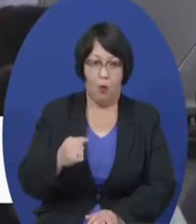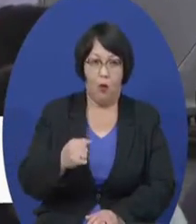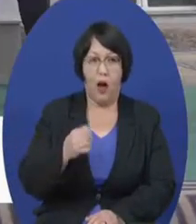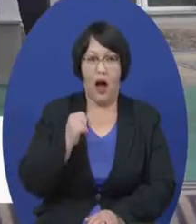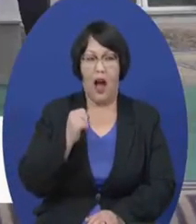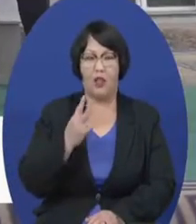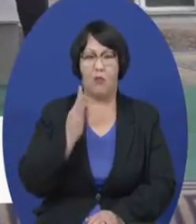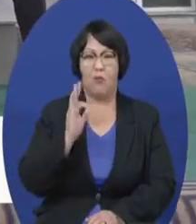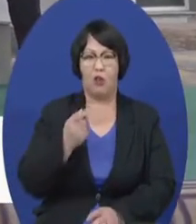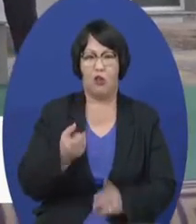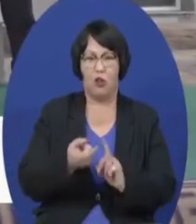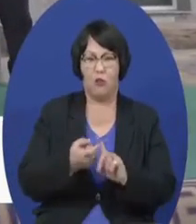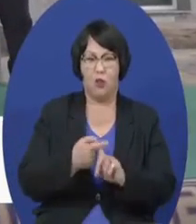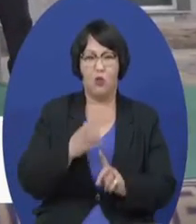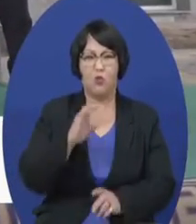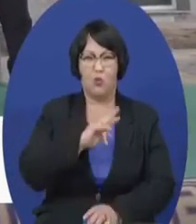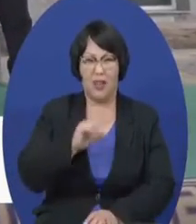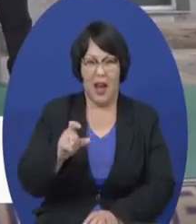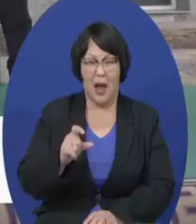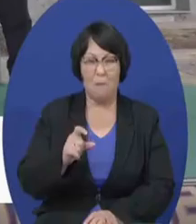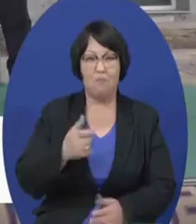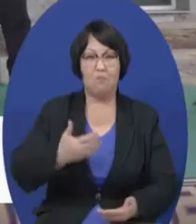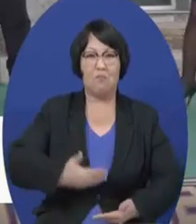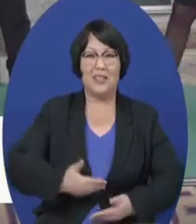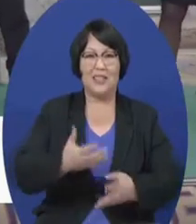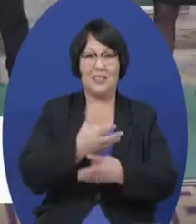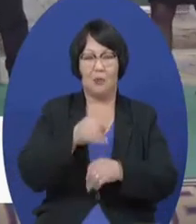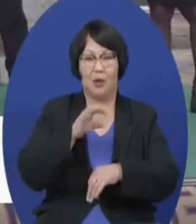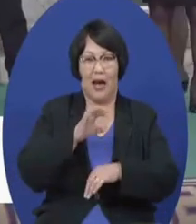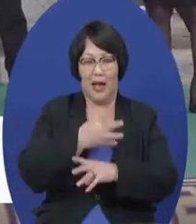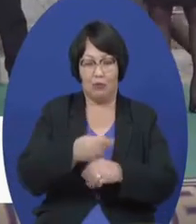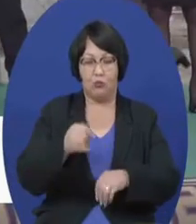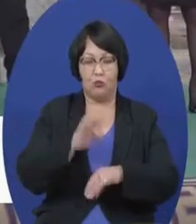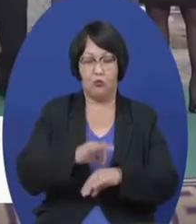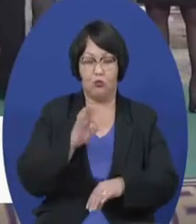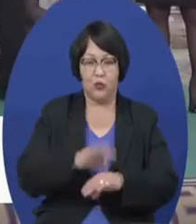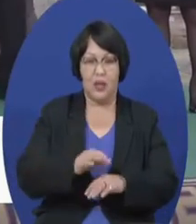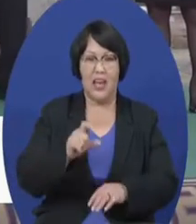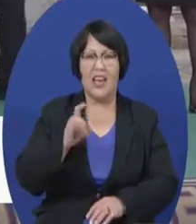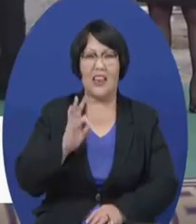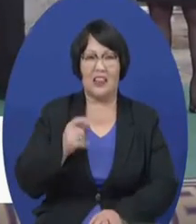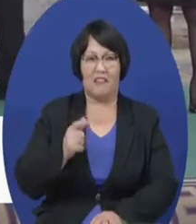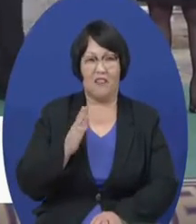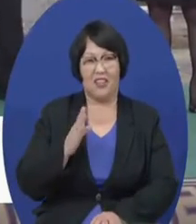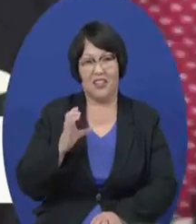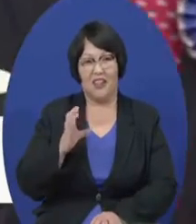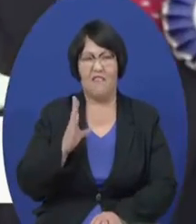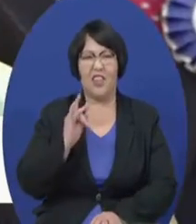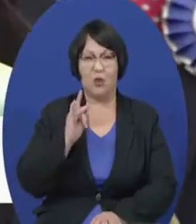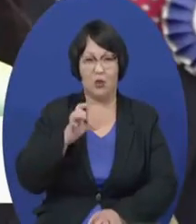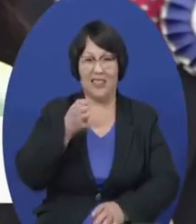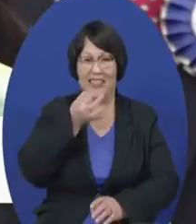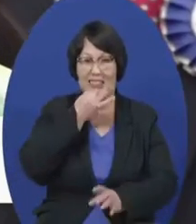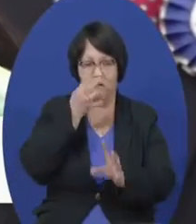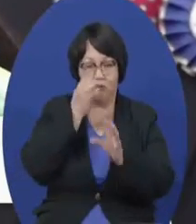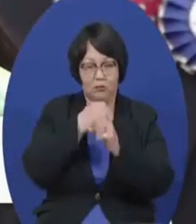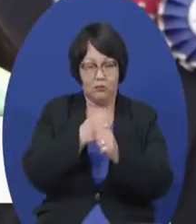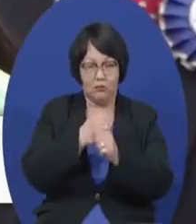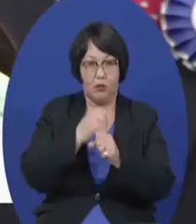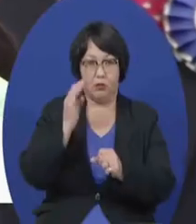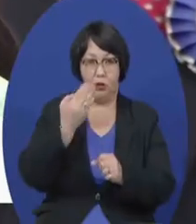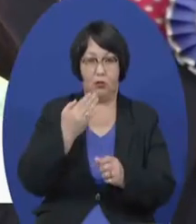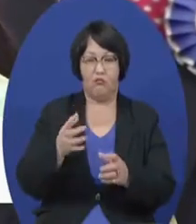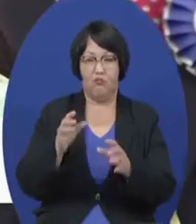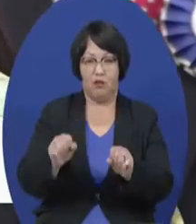антибиотик тесвэртэй сүрье, бэлгийн замын халдвар төвчин, элэгний БЦ вирусыг оншлох, эртилрүүлэх боломжтой юм байна. Замын үд